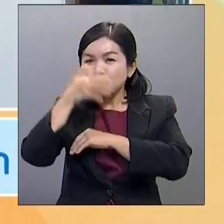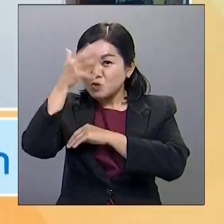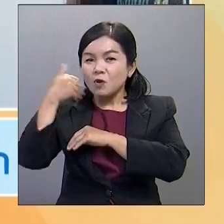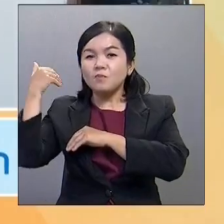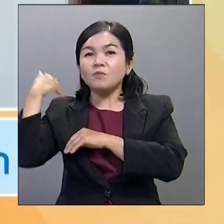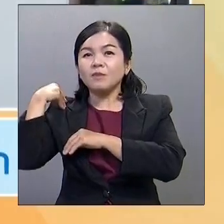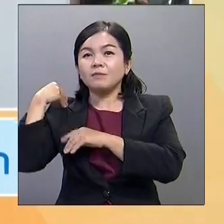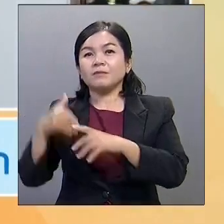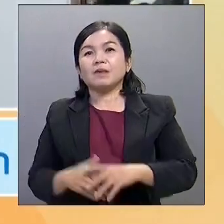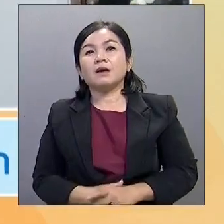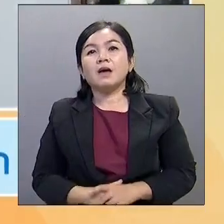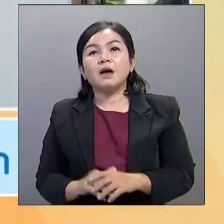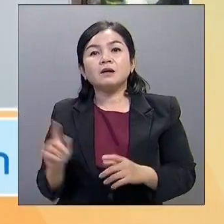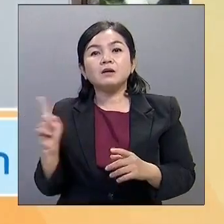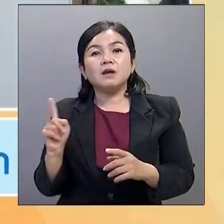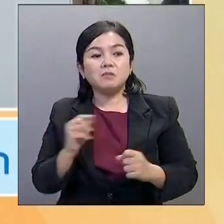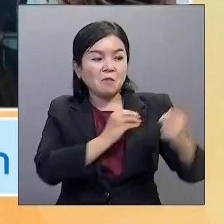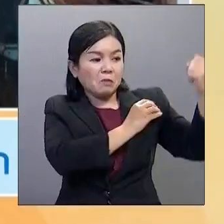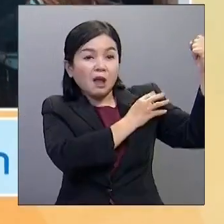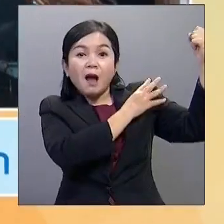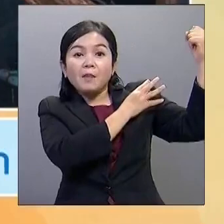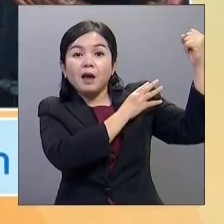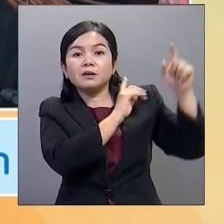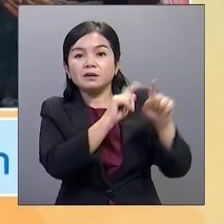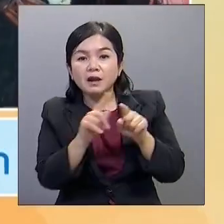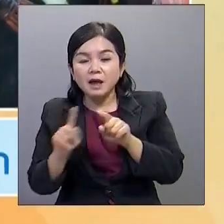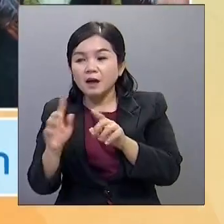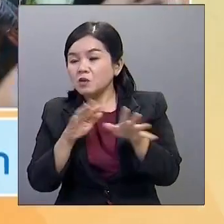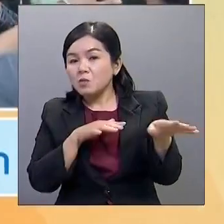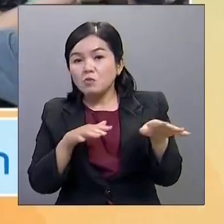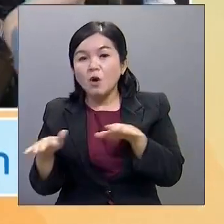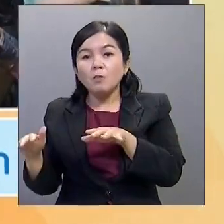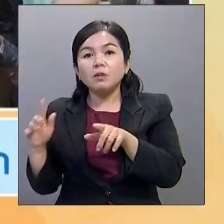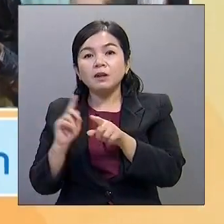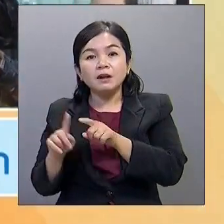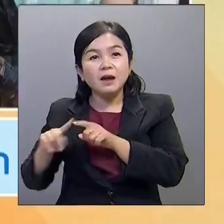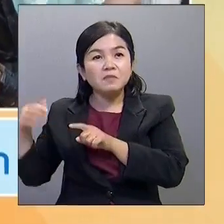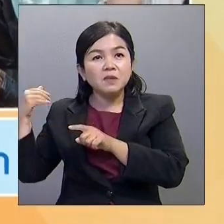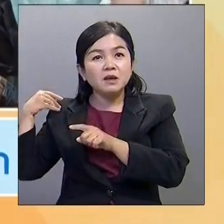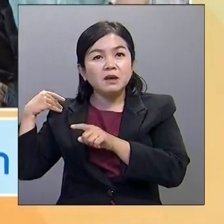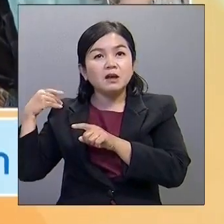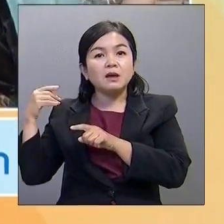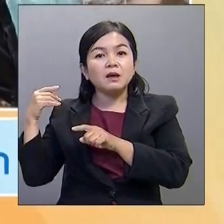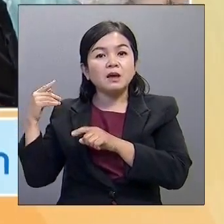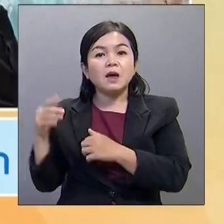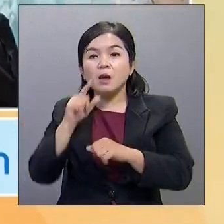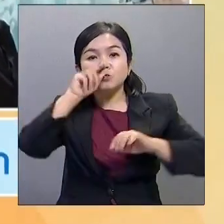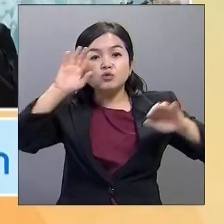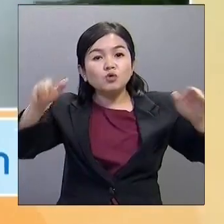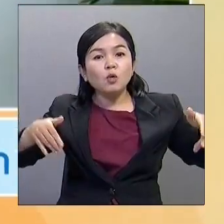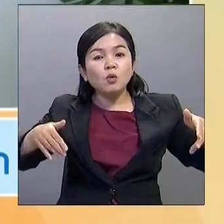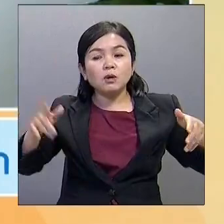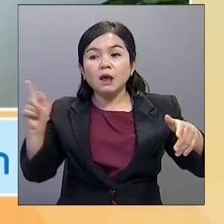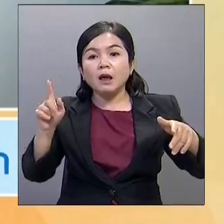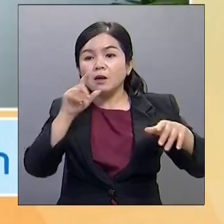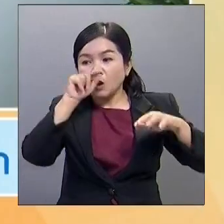าไม่น้อยเลย ตัวนี้เบ่งกล้าม แต่ยุ้ยไม่แน่ใจนะว่าบรรดาพรอพทุกอย่างเนี่ยมันจะเหลือเยอะแค่ไหนนะคะเพราะว่าบรรดานกเราเนี่ยก็